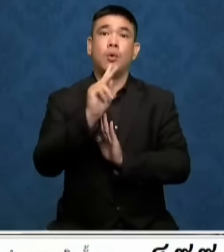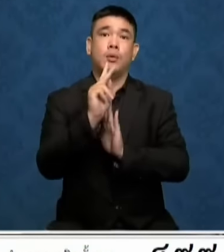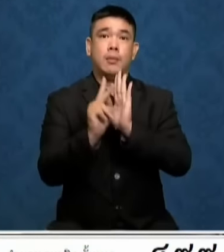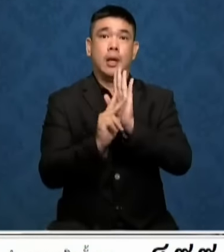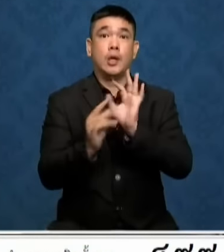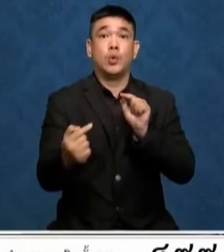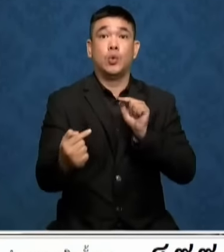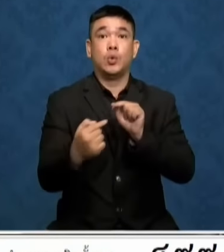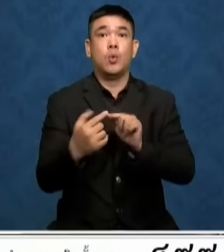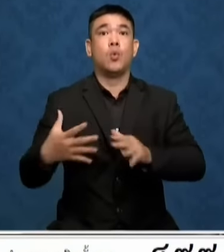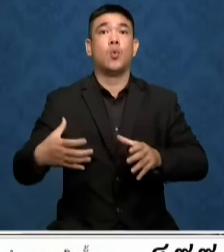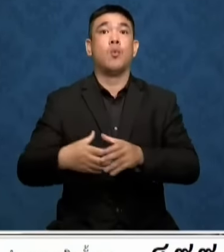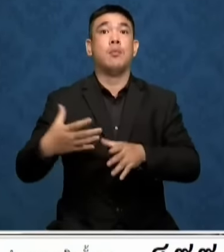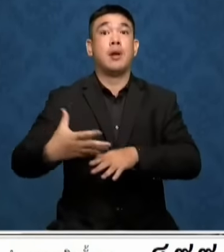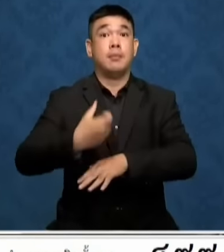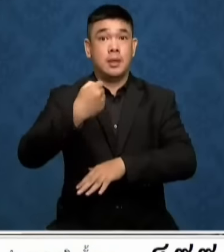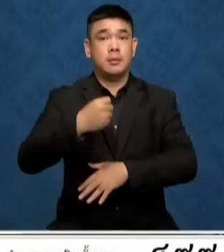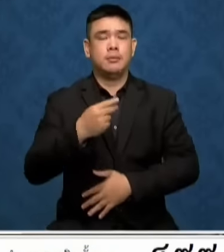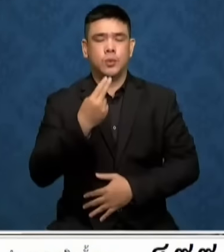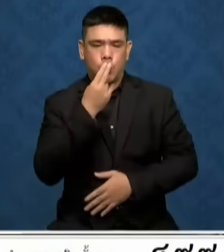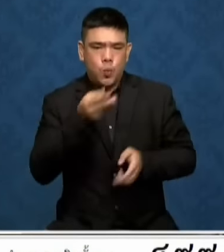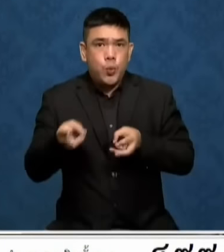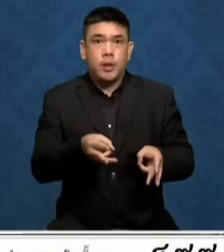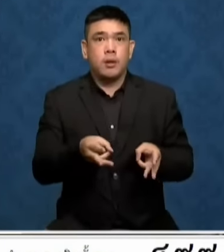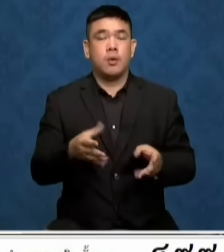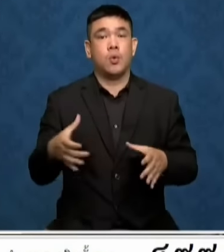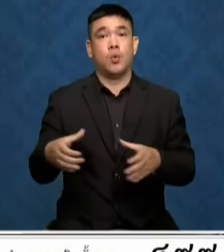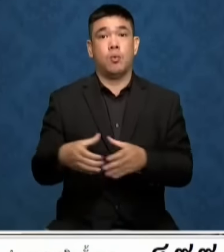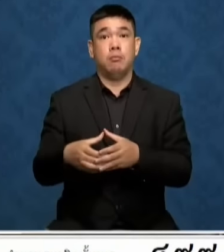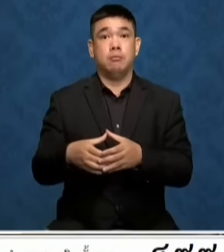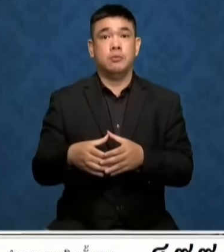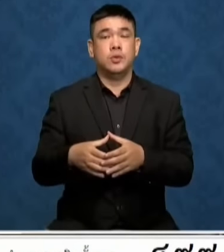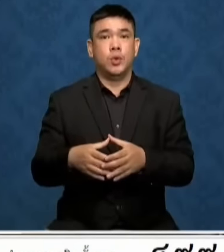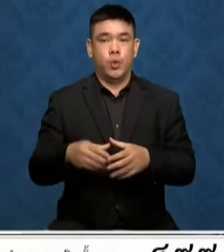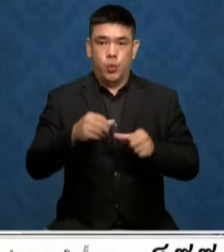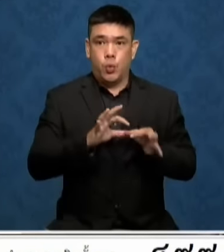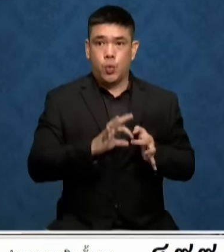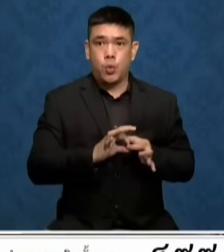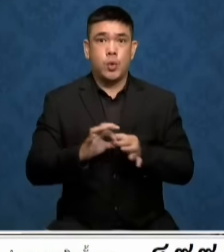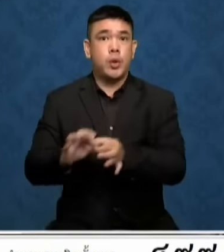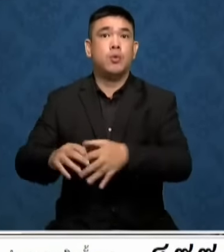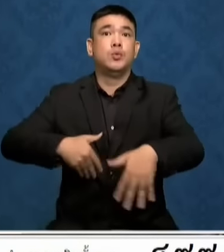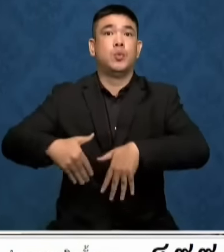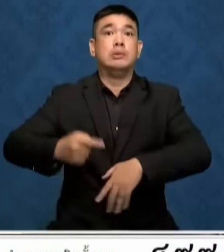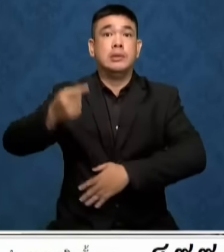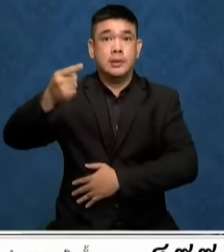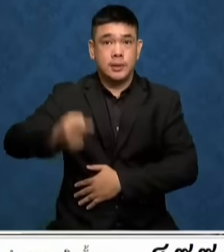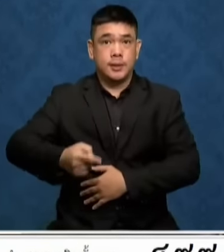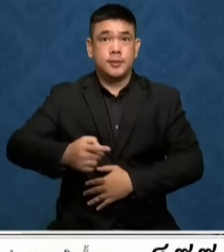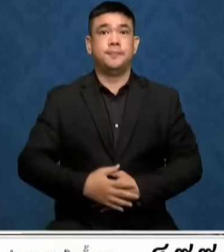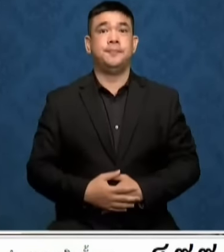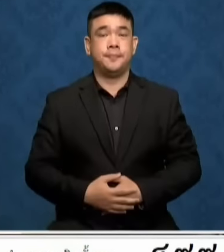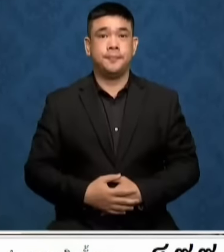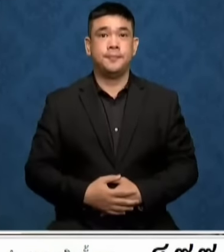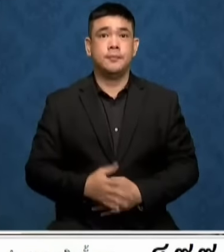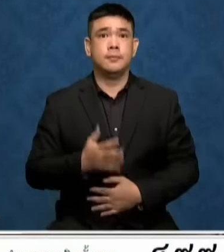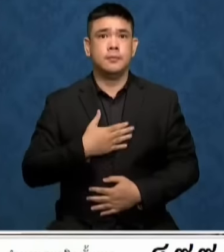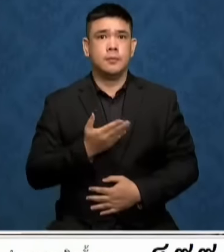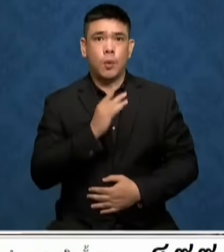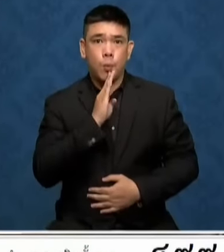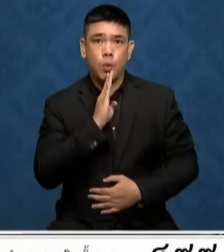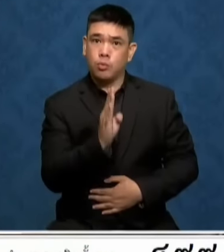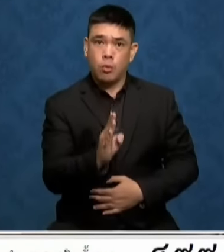ที่เกี่ยวกับพรรคการเมืองเพื่อหาแนวทางให้พรรคการเมืองสามารถยึดโยงกับประชาชนได้จริงๆท่านประธานคะดิฉันไม่